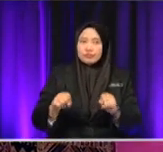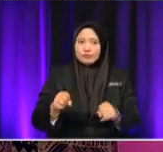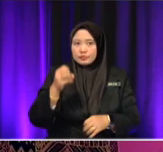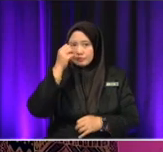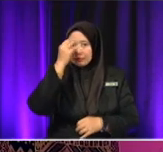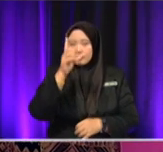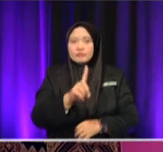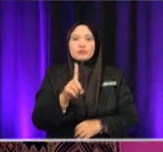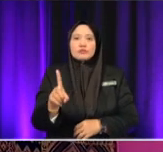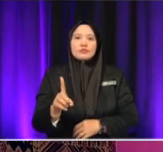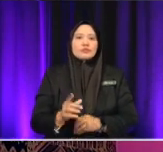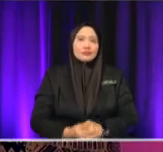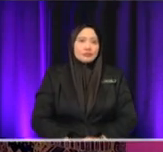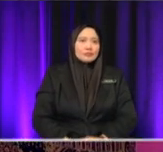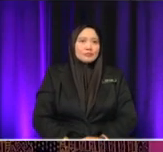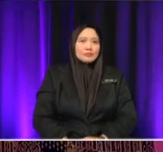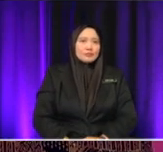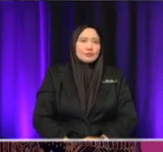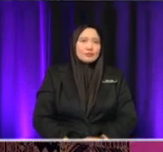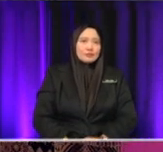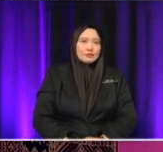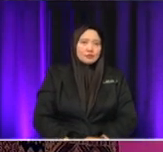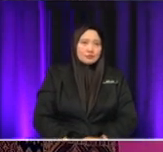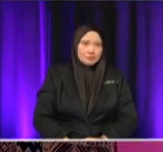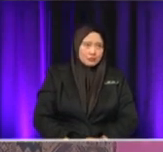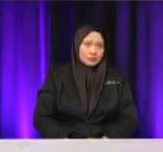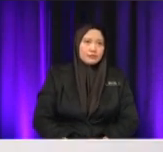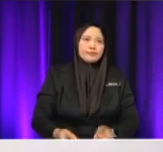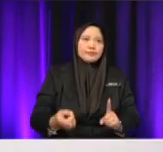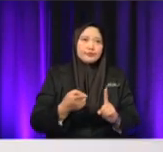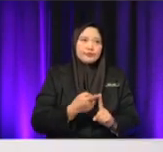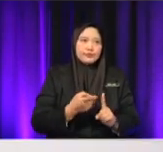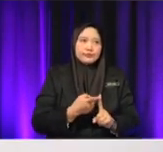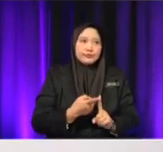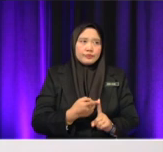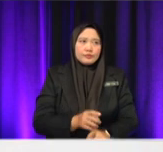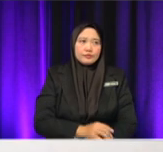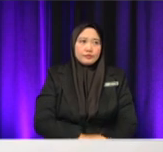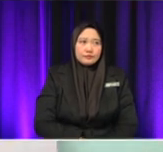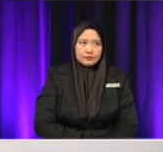kita mulaikan dengan Ajri yang pertama tadi aku tanggung jawab suami suami